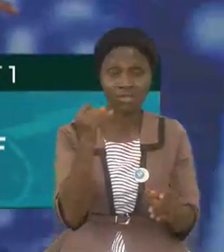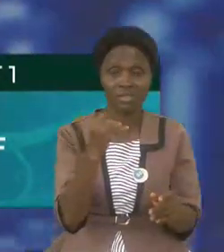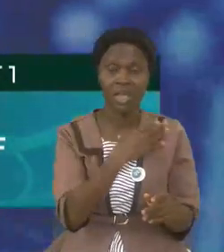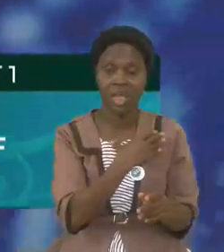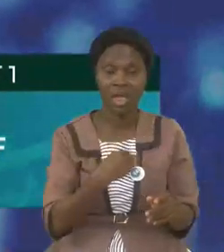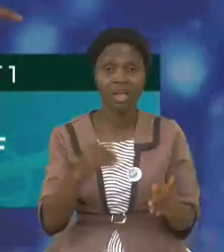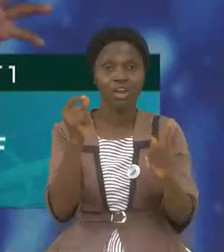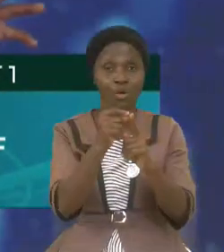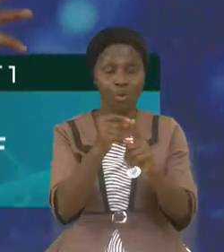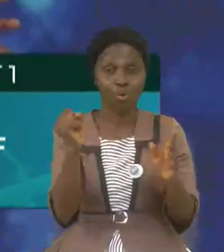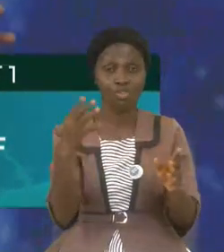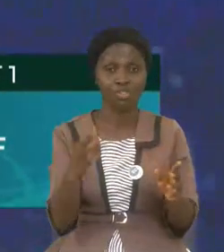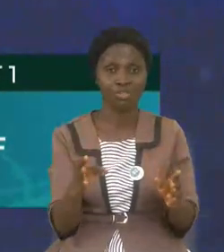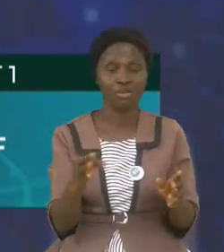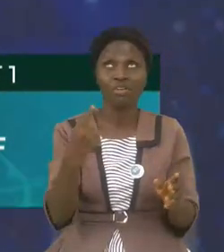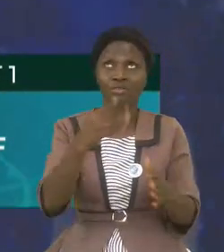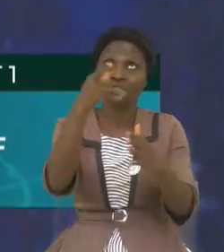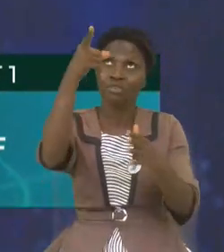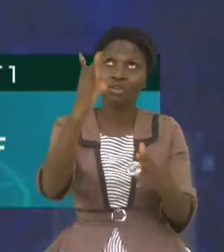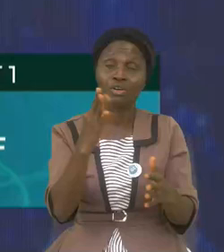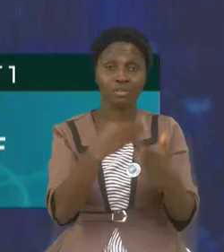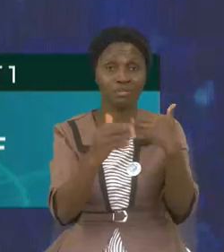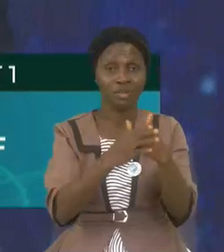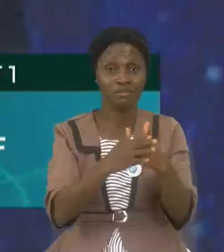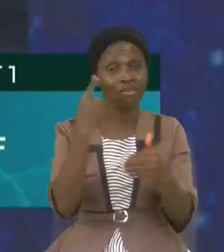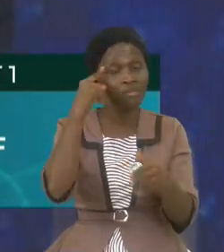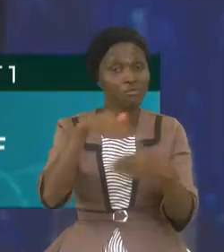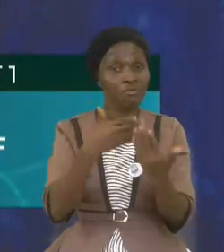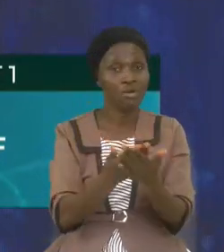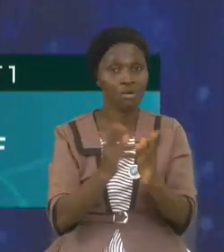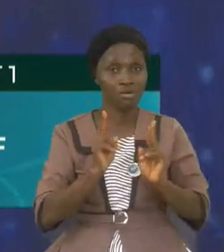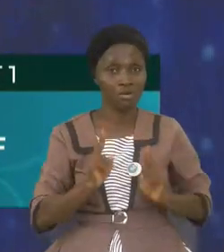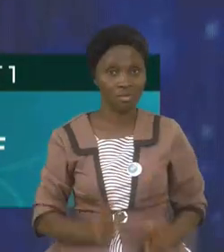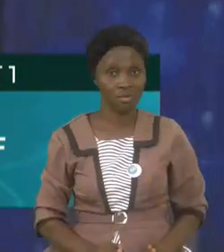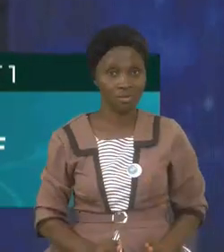Les paroles et les déclarations inchangeables de Dieu